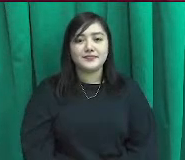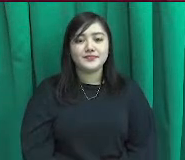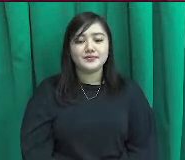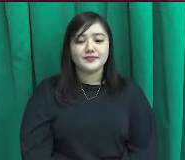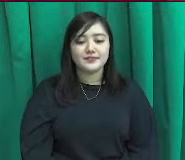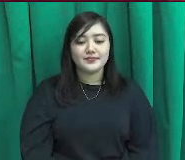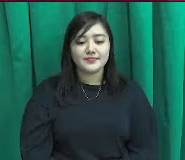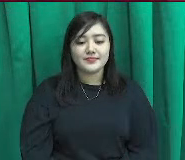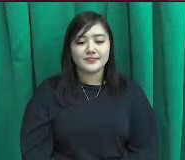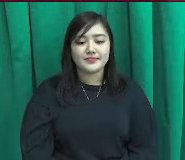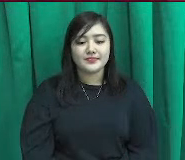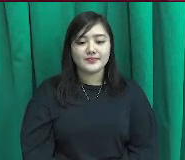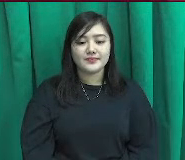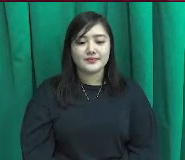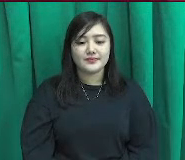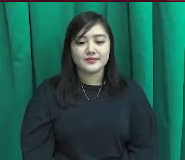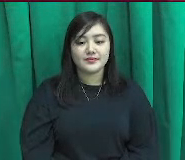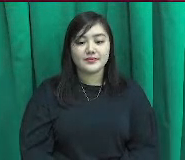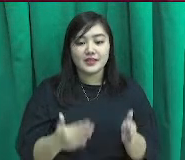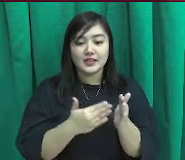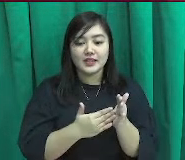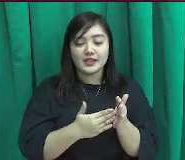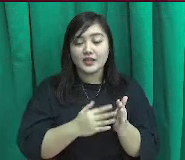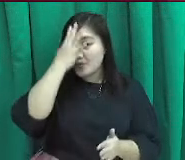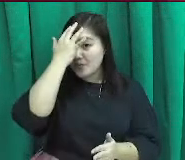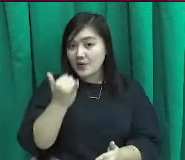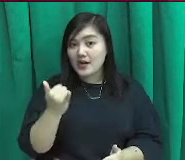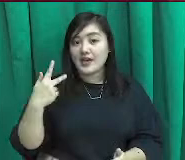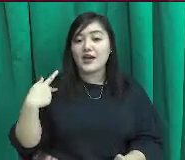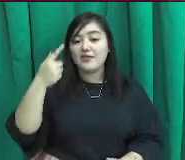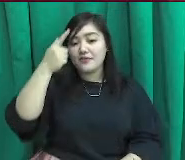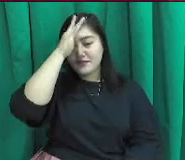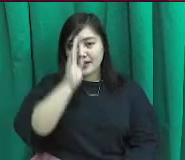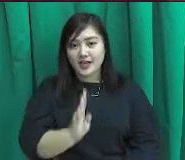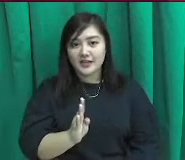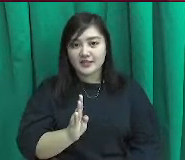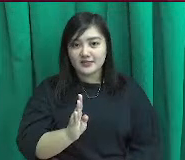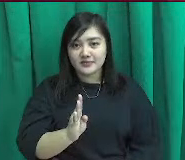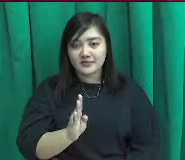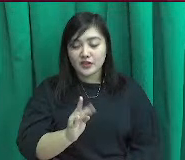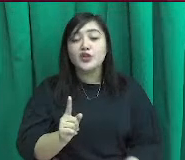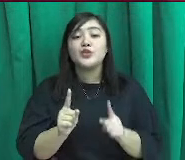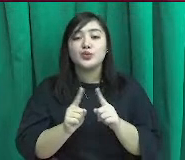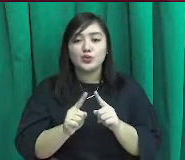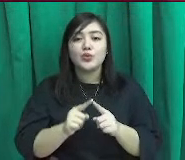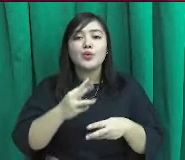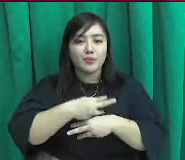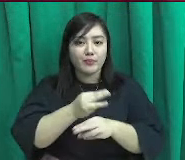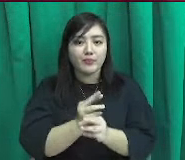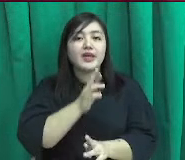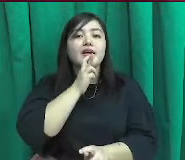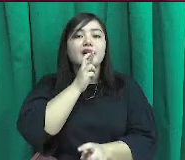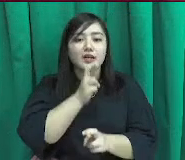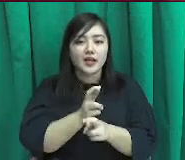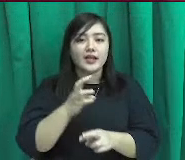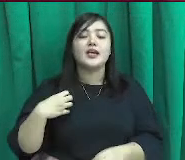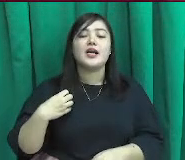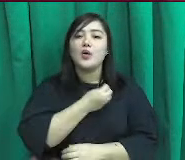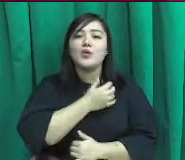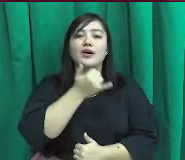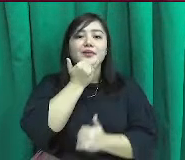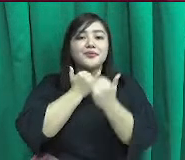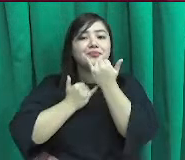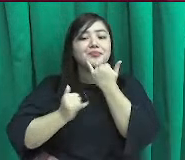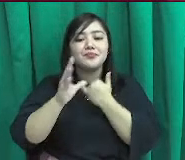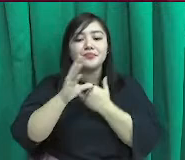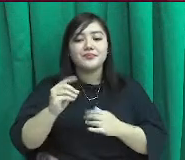sa atin ng Diyos. Bakit tayo may Diyos? Para may magtama ng mali nating ginagawa. Amen. Yan po yan. Isa sa mga trabaho niya. Now, kaya ko po sinasabi yan.